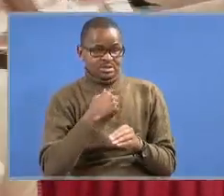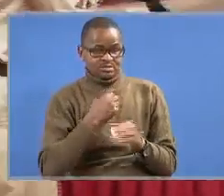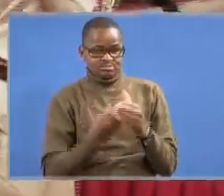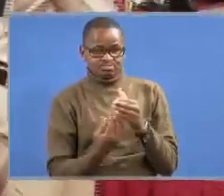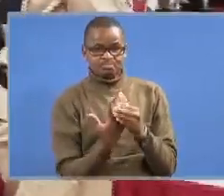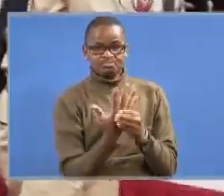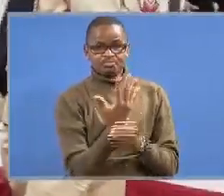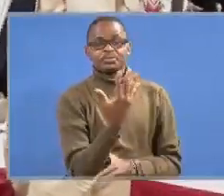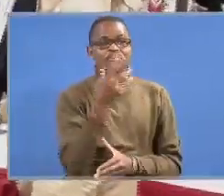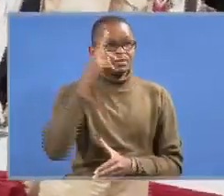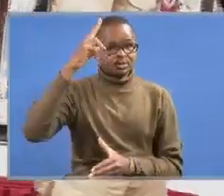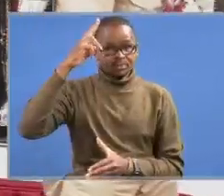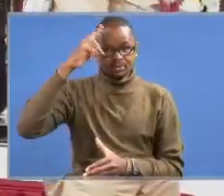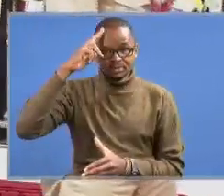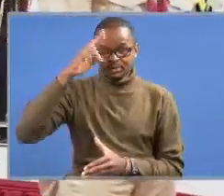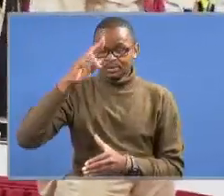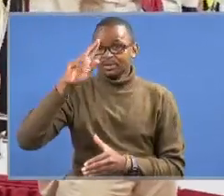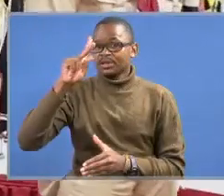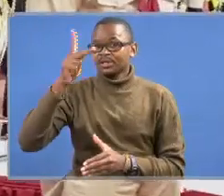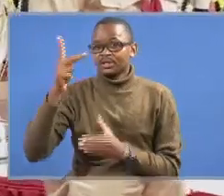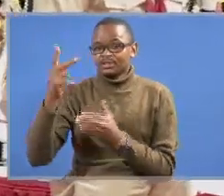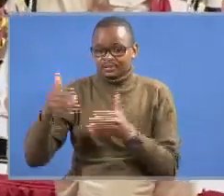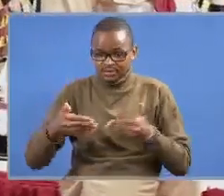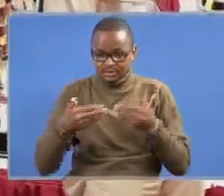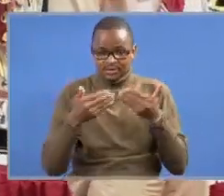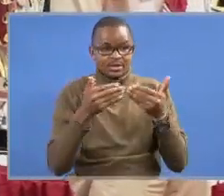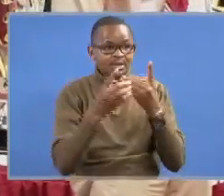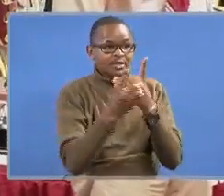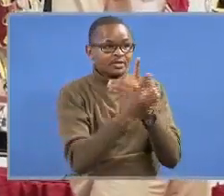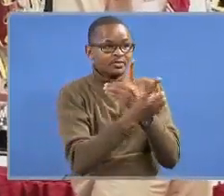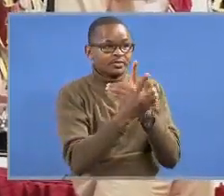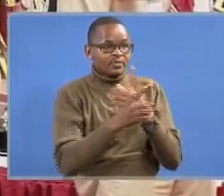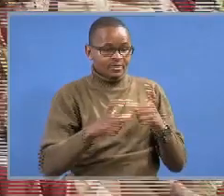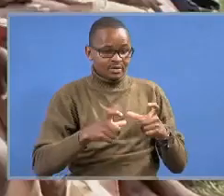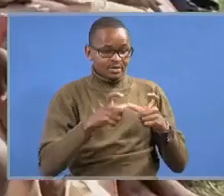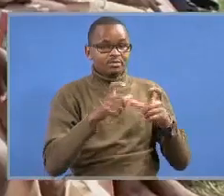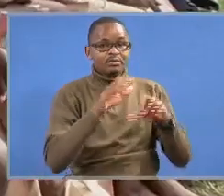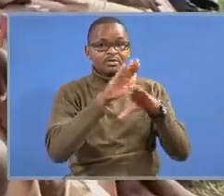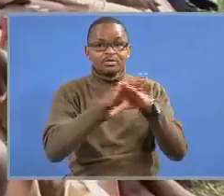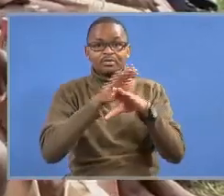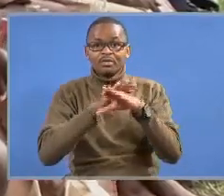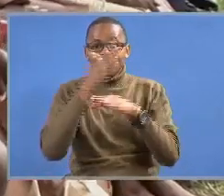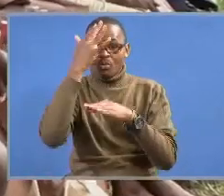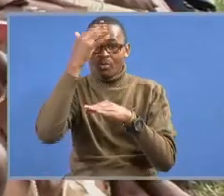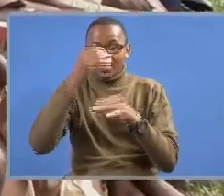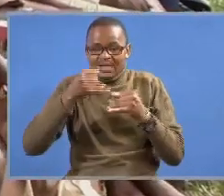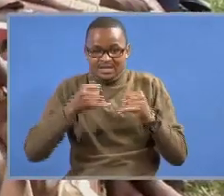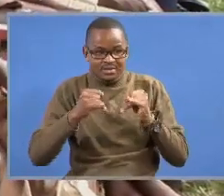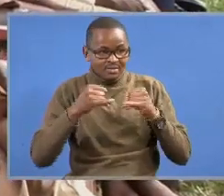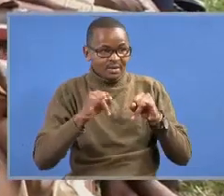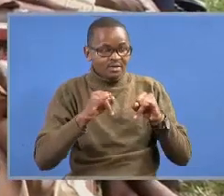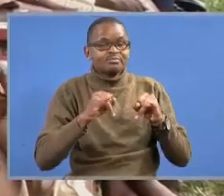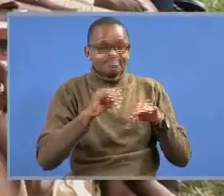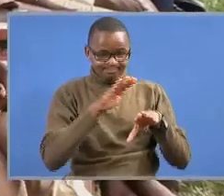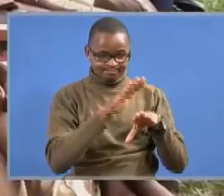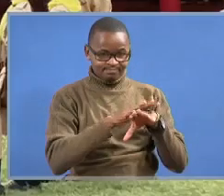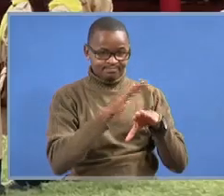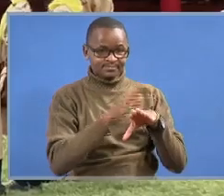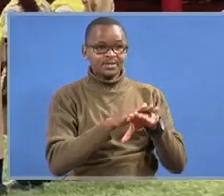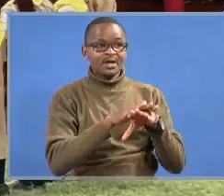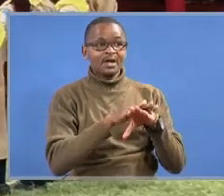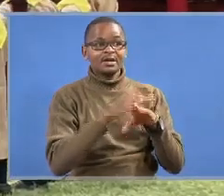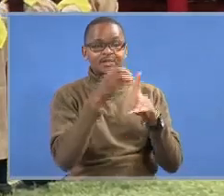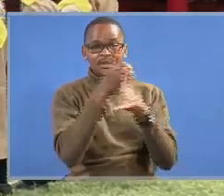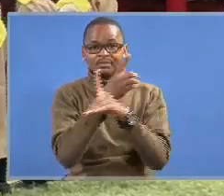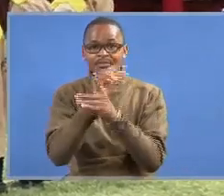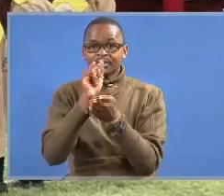mkuu wa maskauti hapa nchini, aliwapokeza maskauti mbalimbali zawadi kemkem kufuatia juhudi zao za kufana na miungano